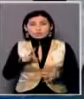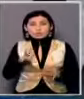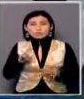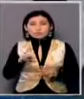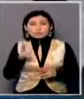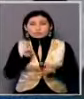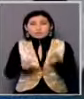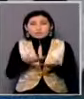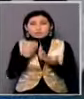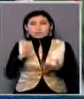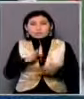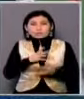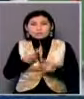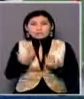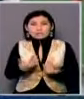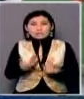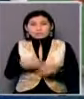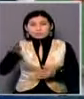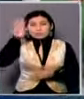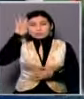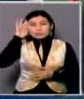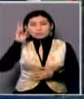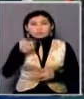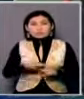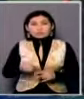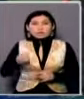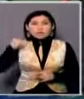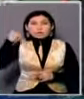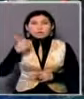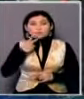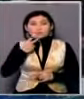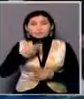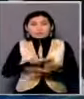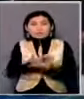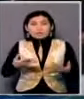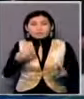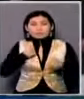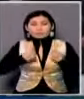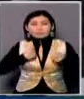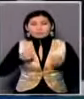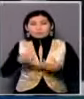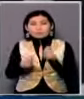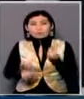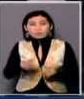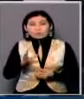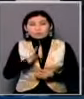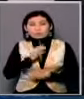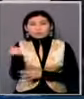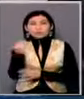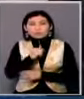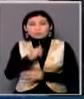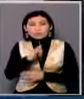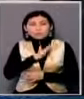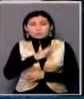мұнымен аяқталмады. Мерекеге орай ерлер арасында кір тасын көтеру, арқан тартыс, воркаут және қол күресінен жарыс